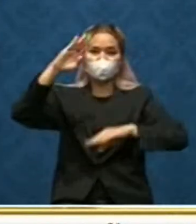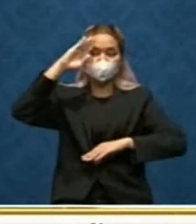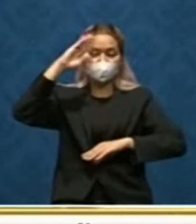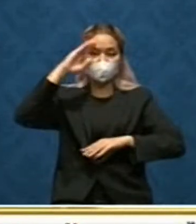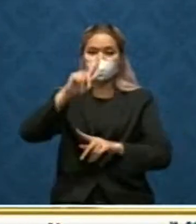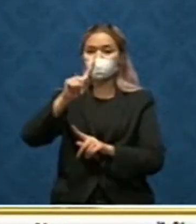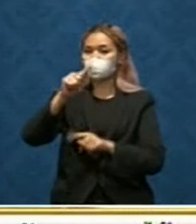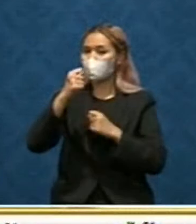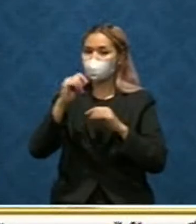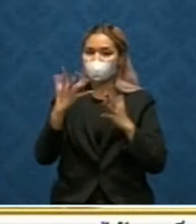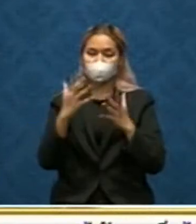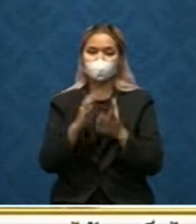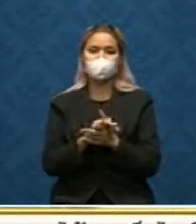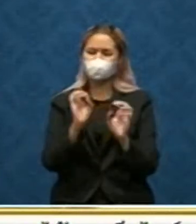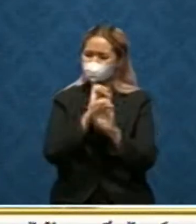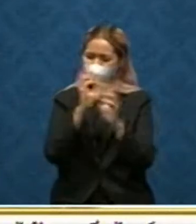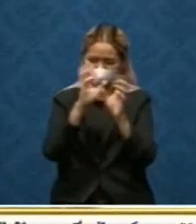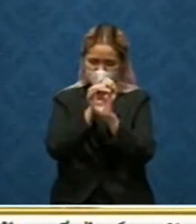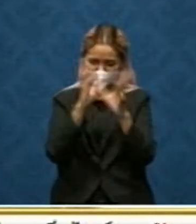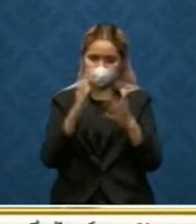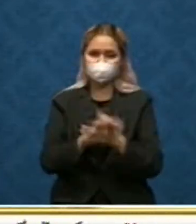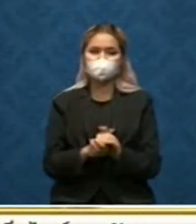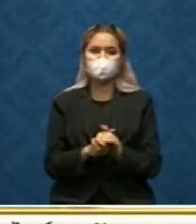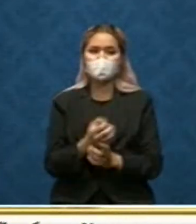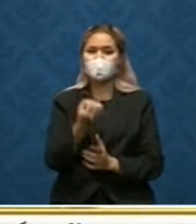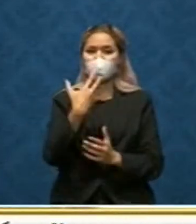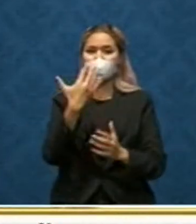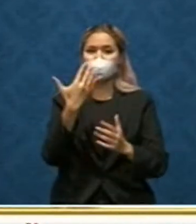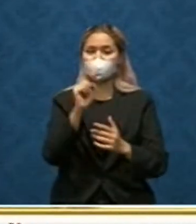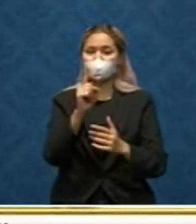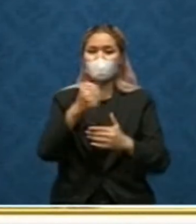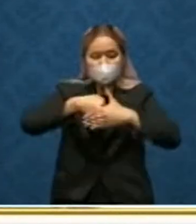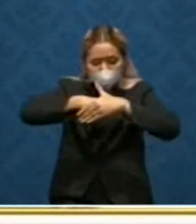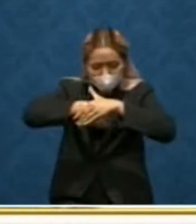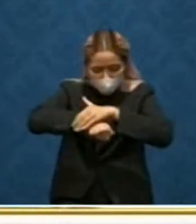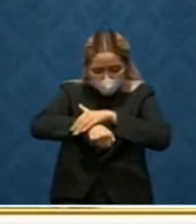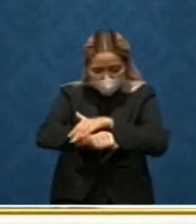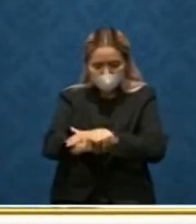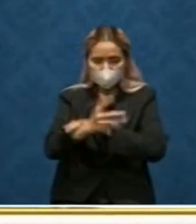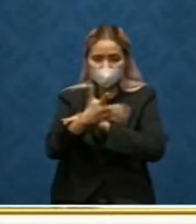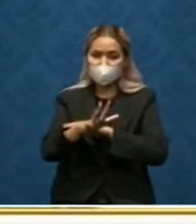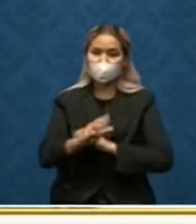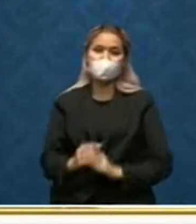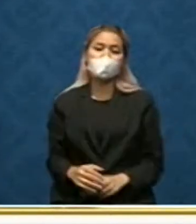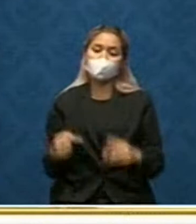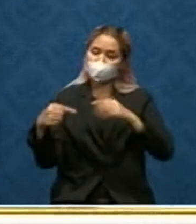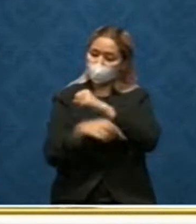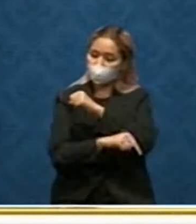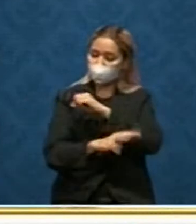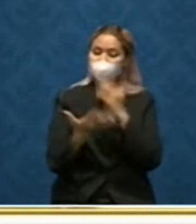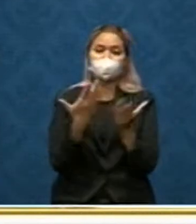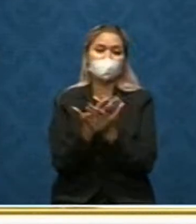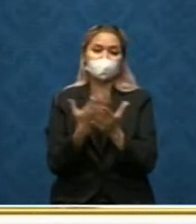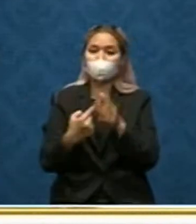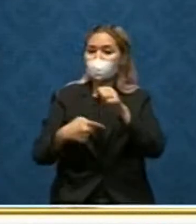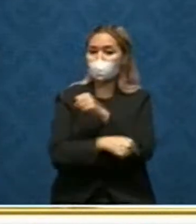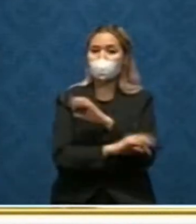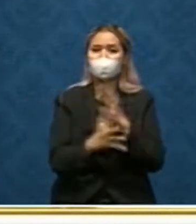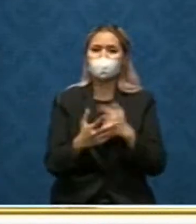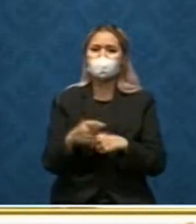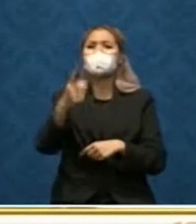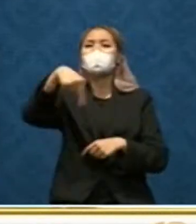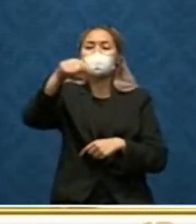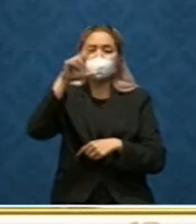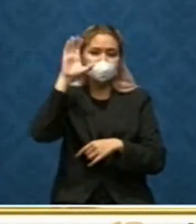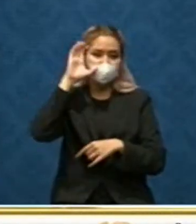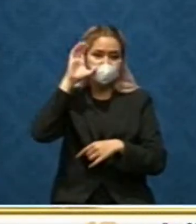ไม่ได้บอกจัดมแตบอกวาเกิดมาไม่เคยโงงแัapersบเดียวไม่เคยโงงแตởบาเดียวใครเชื่อ